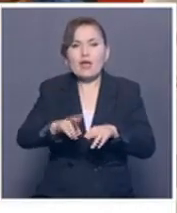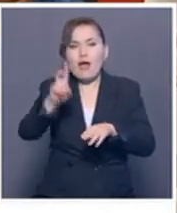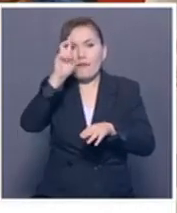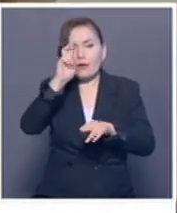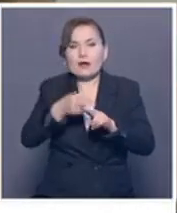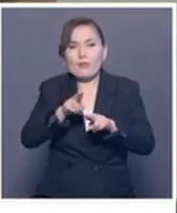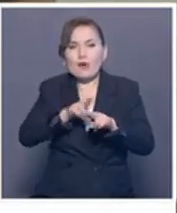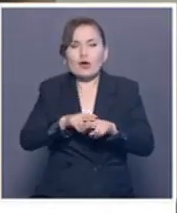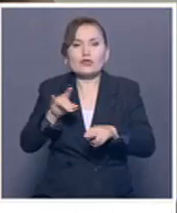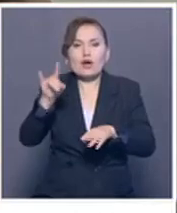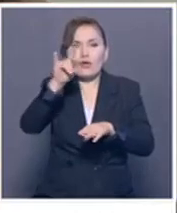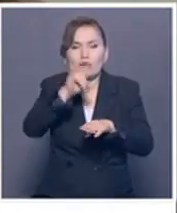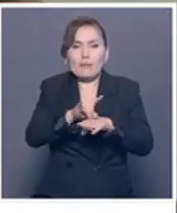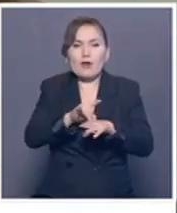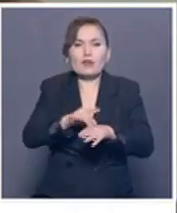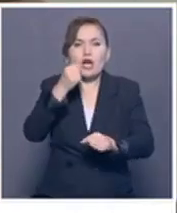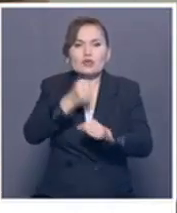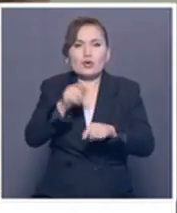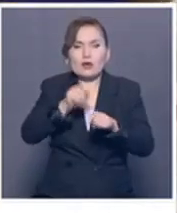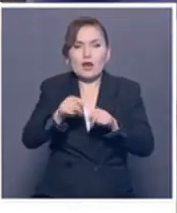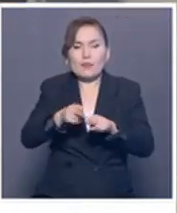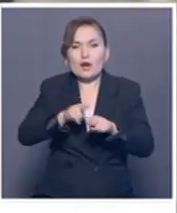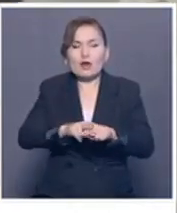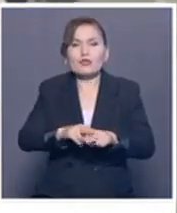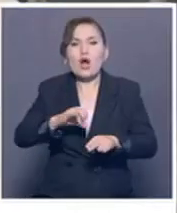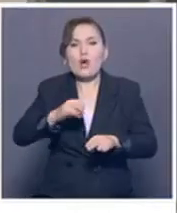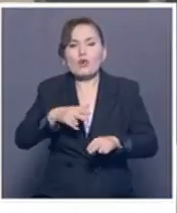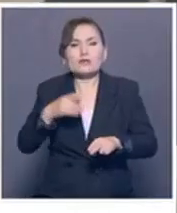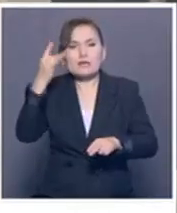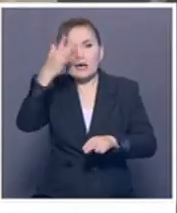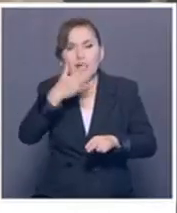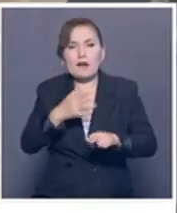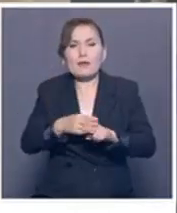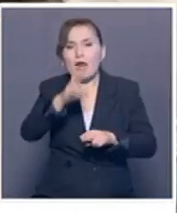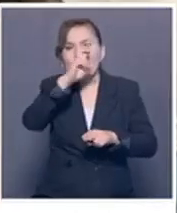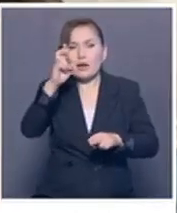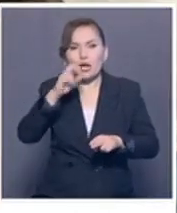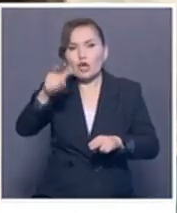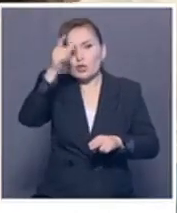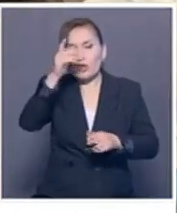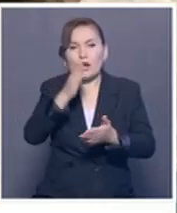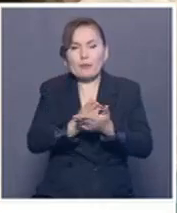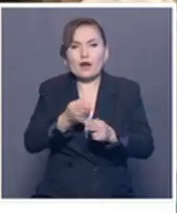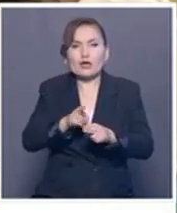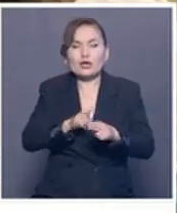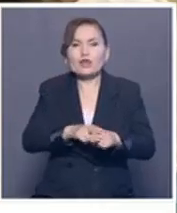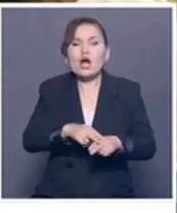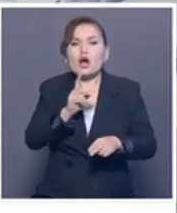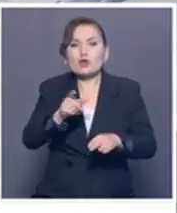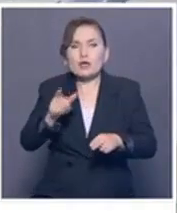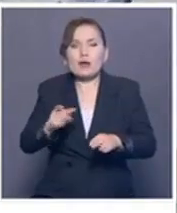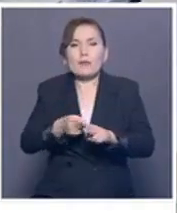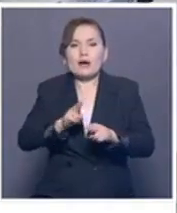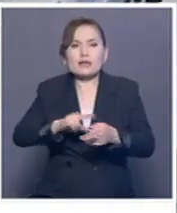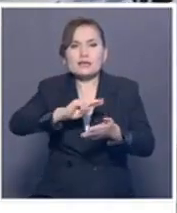үшін тест тапсыруы тиіс. Оның ішінде АҚШ, Оңтүстік Африка, Бразилия, Сербия, Түркия бар. Егер жолаушының қолында оң